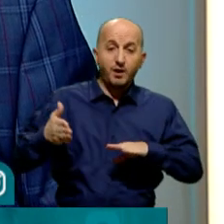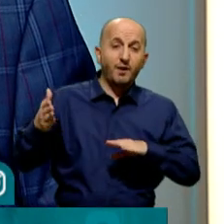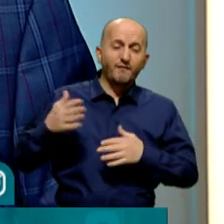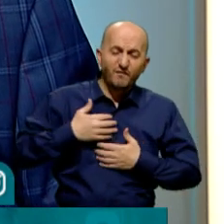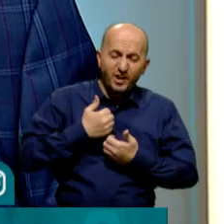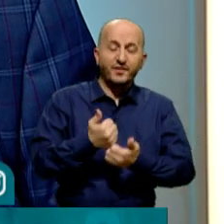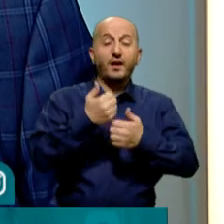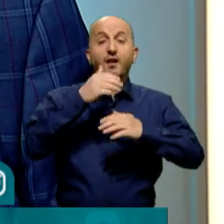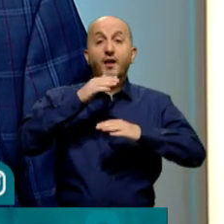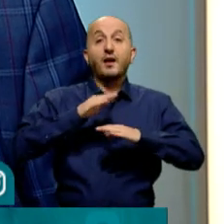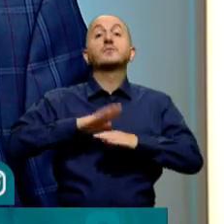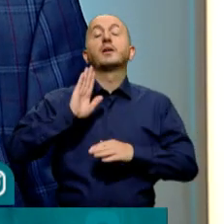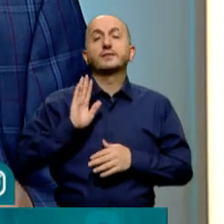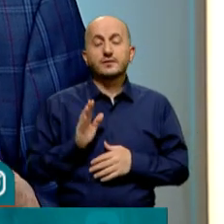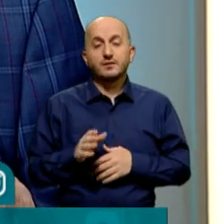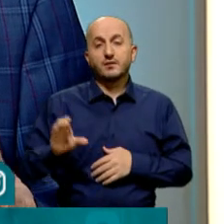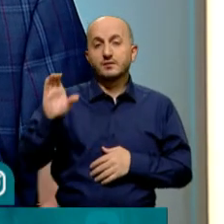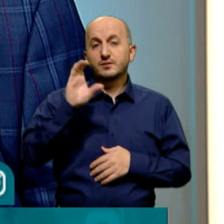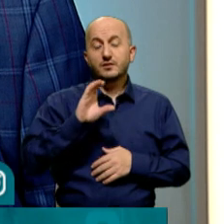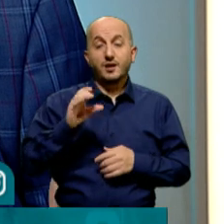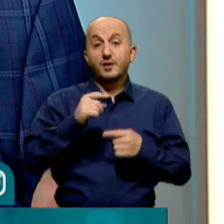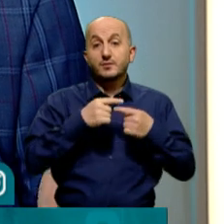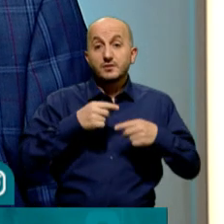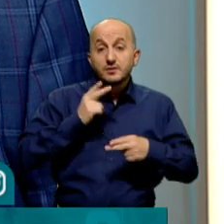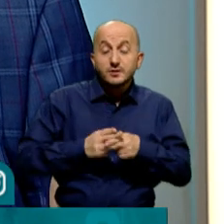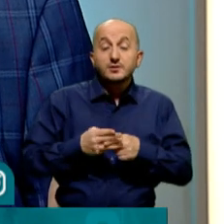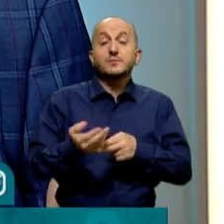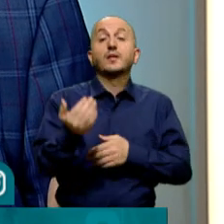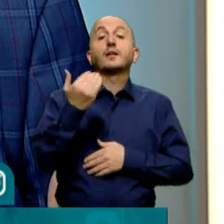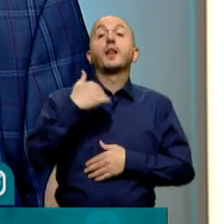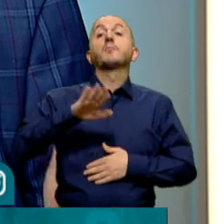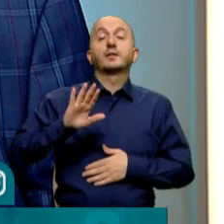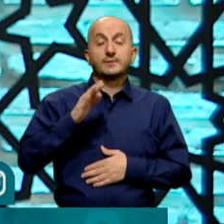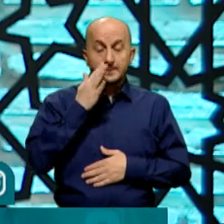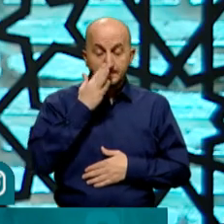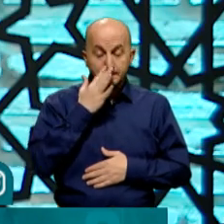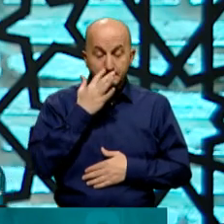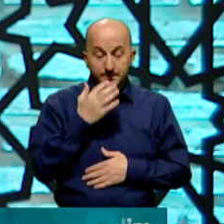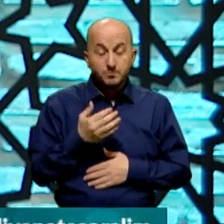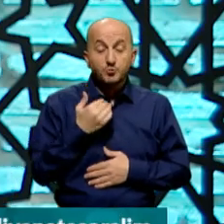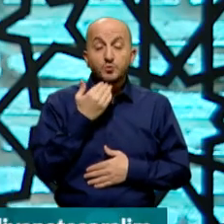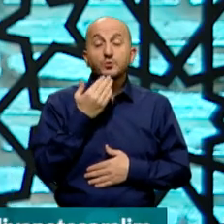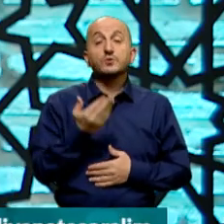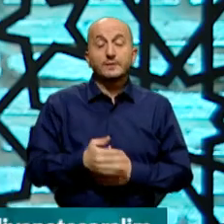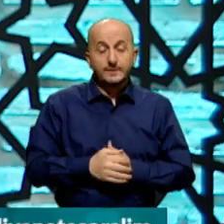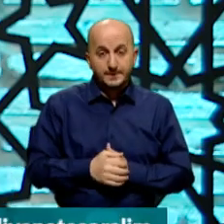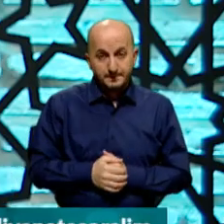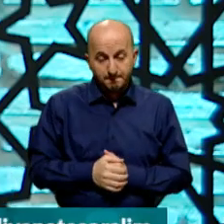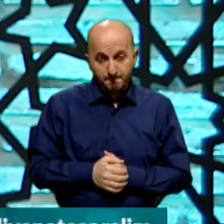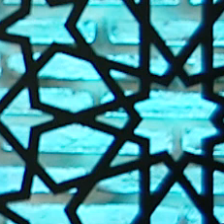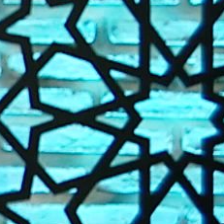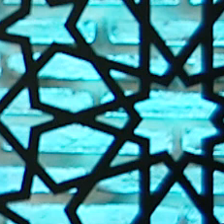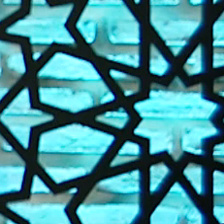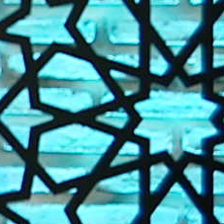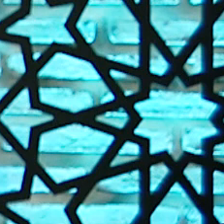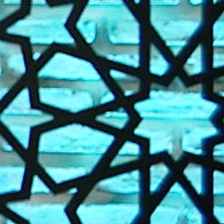feda etmeseydiler, İslam bize bu kadar hızlı ulaşamazdı. Ulaşması da mümkün değildi. Aynen ulaşması